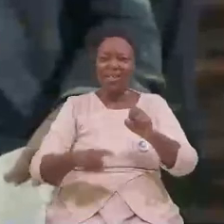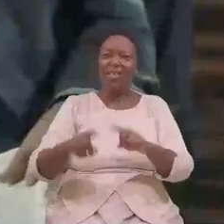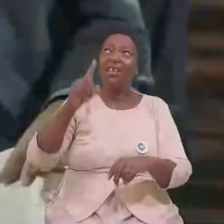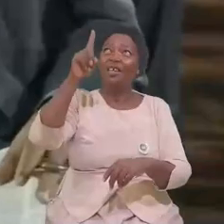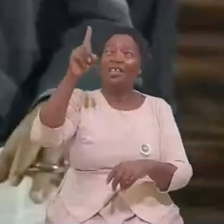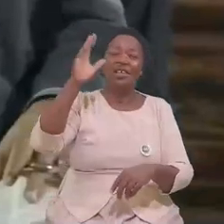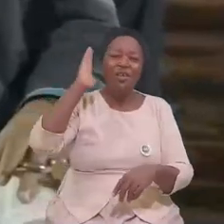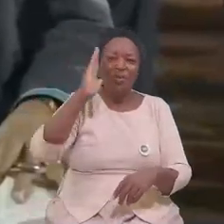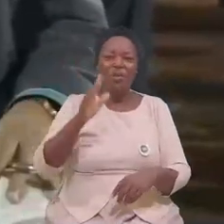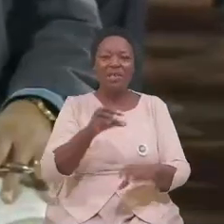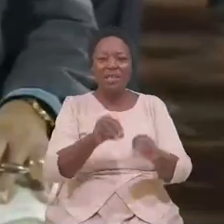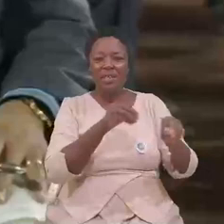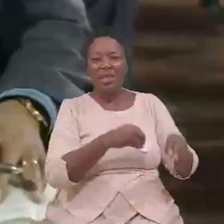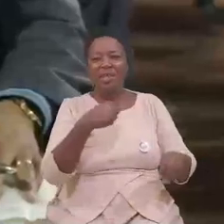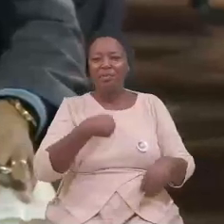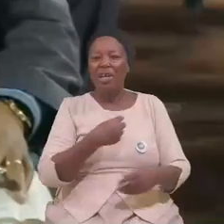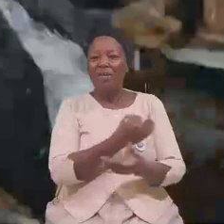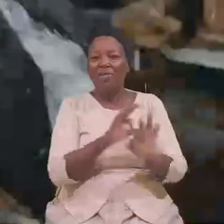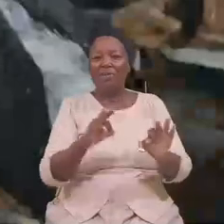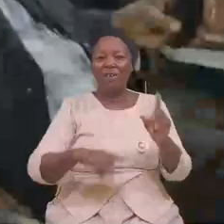Il va m'affranchir.